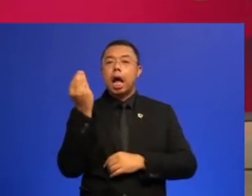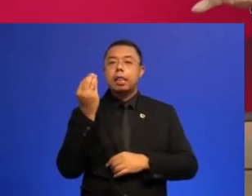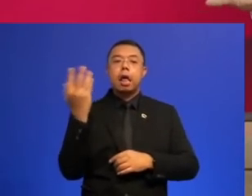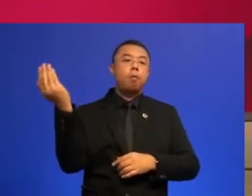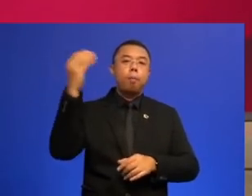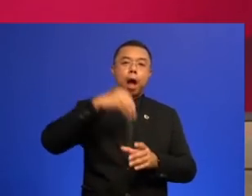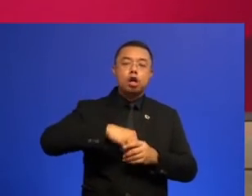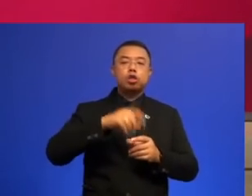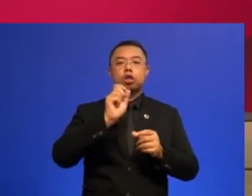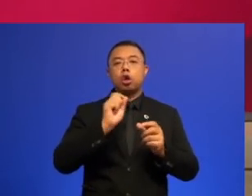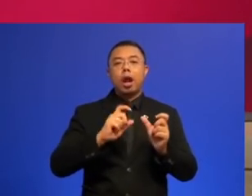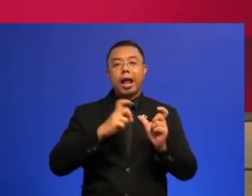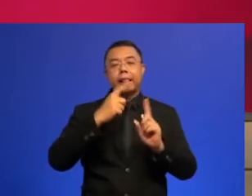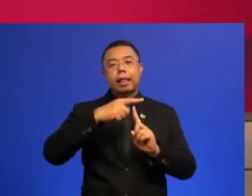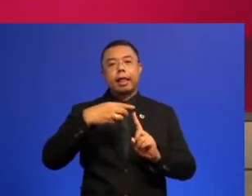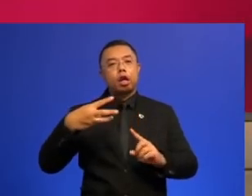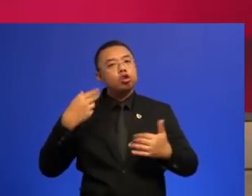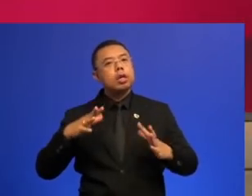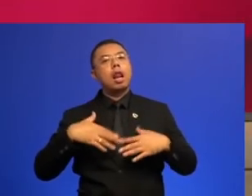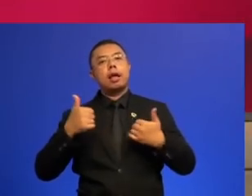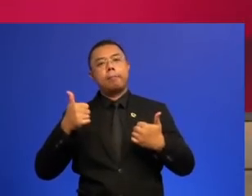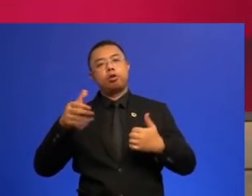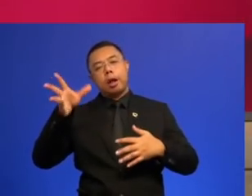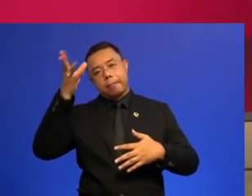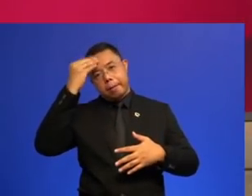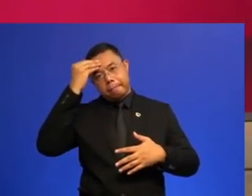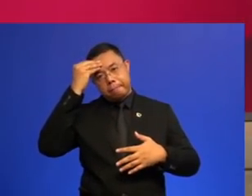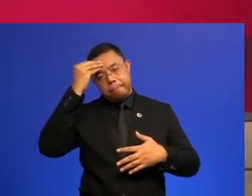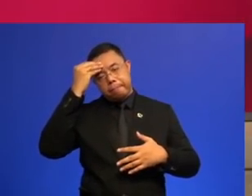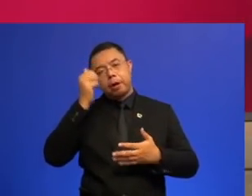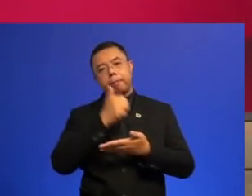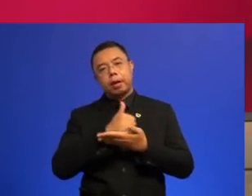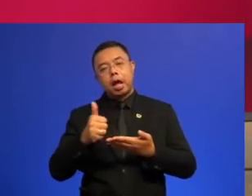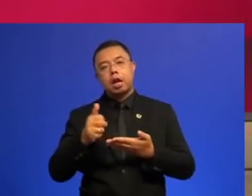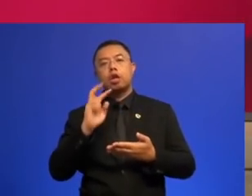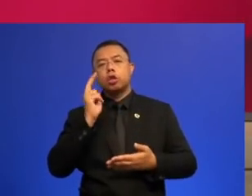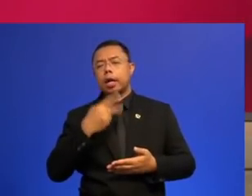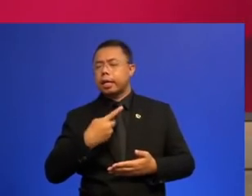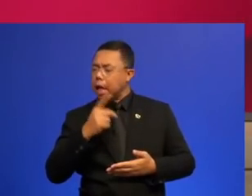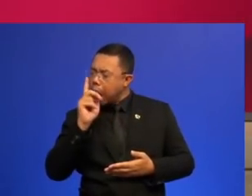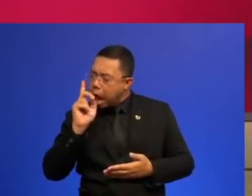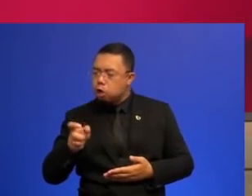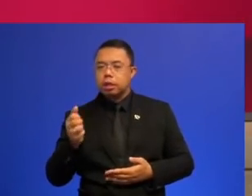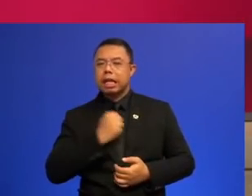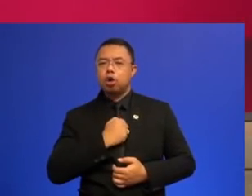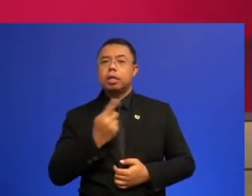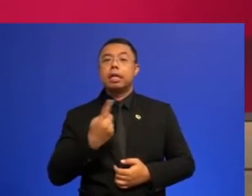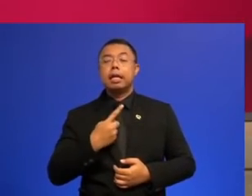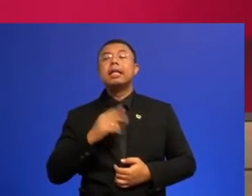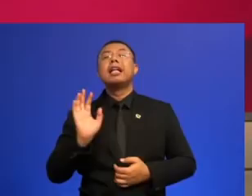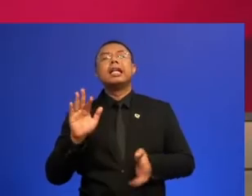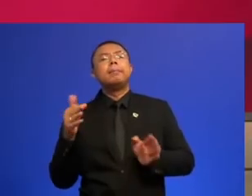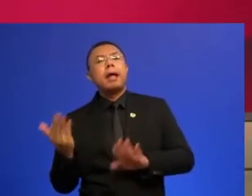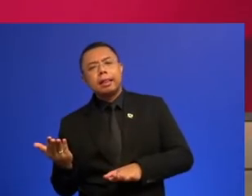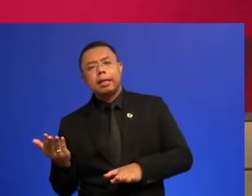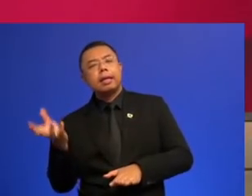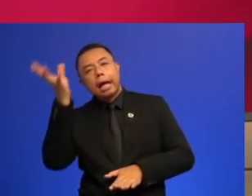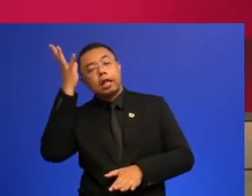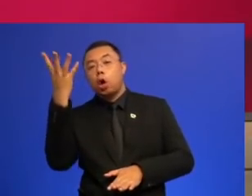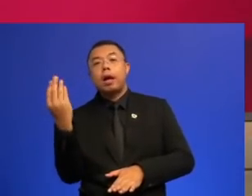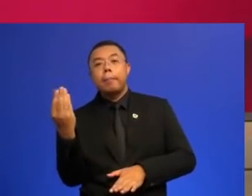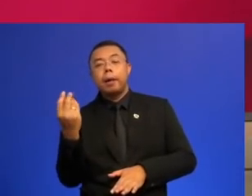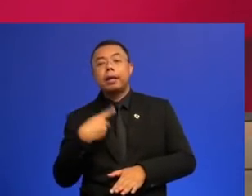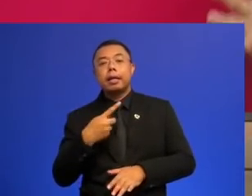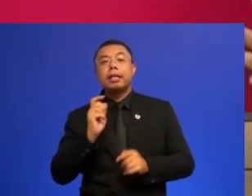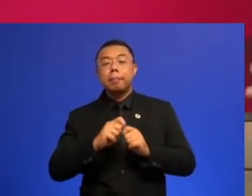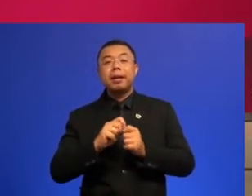mau sekolah apa, sudah dilengkapi dengan suara kebenaran. Sudah siap ya Pak? Saudara, kita harus takut. Kita akan mati setiap saat.